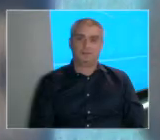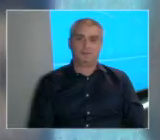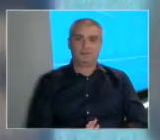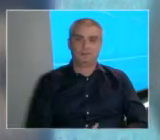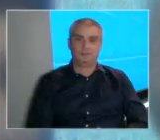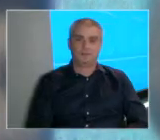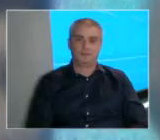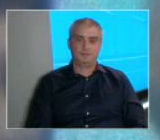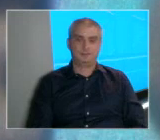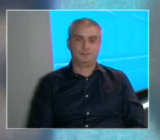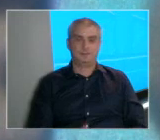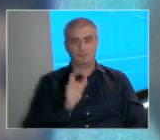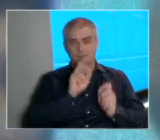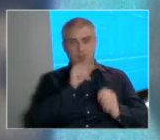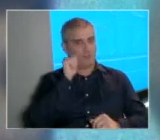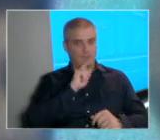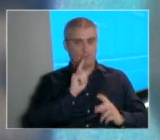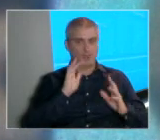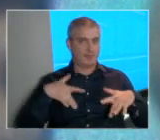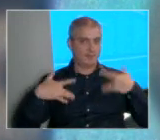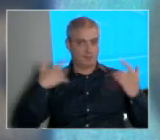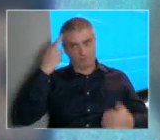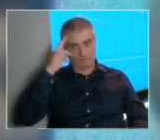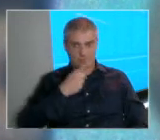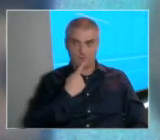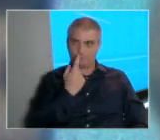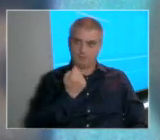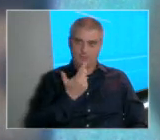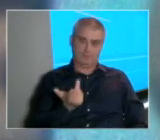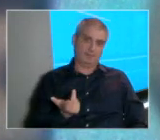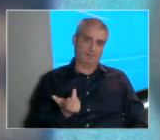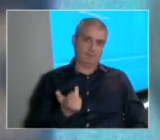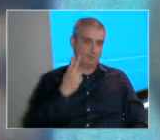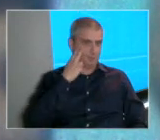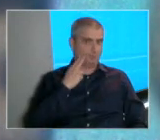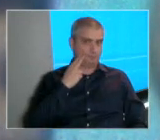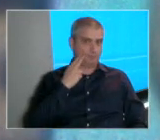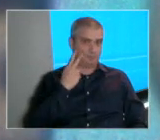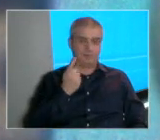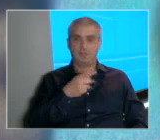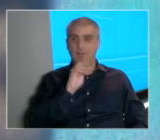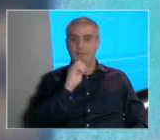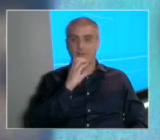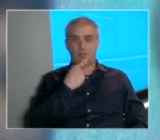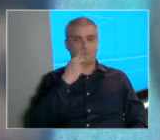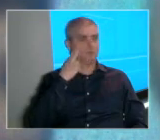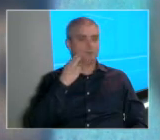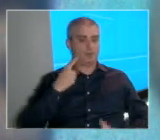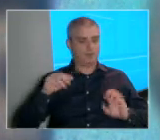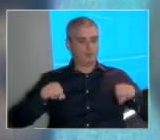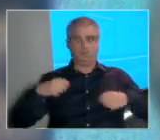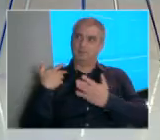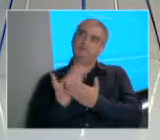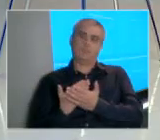אגב, ולא, גם אנשי כחול לבן לא בדיוק התלהבו מהרעיון, אמרו גם שזה קצת לבושה, גם פה מאיר כהן אמר אתמול שזה קצת בושה לנשיאות,